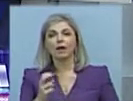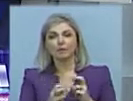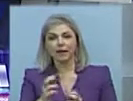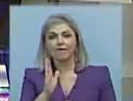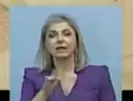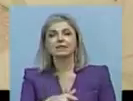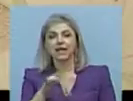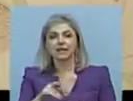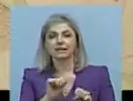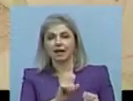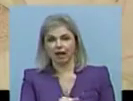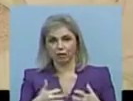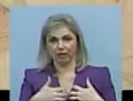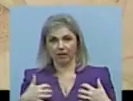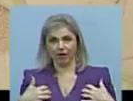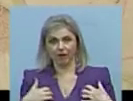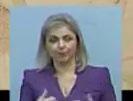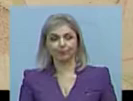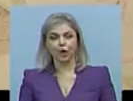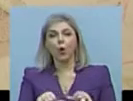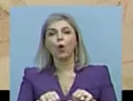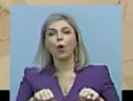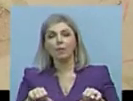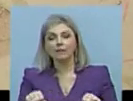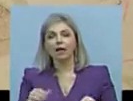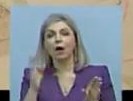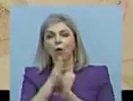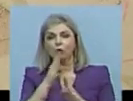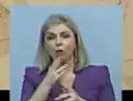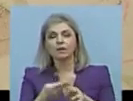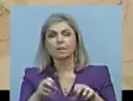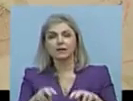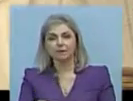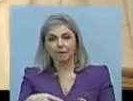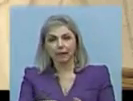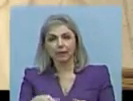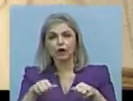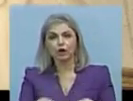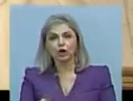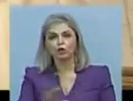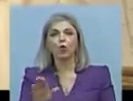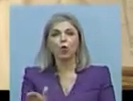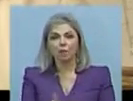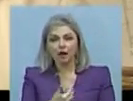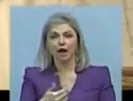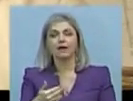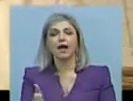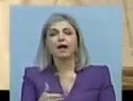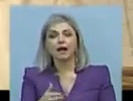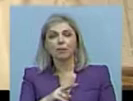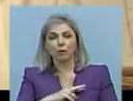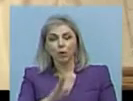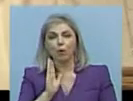тварин». Комісія техногенно-екологічної безпеки міста прийняла рішення, що прибирати з берега річки Мора Риби буде